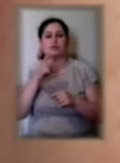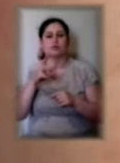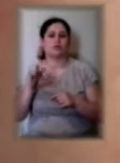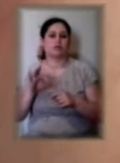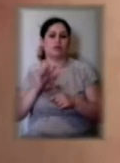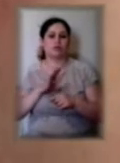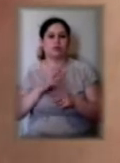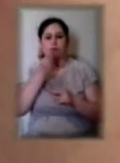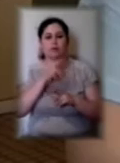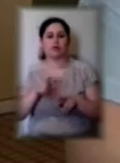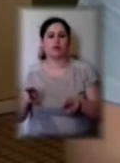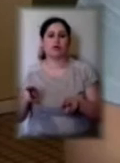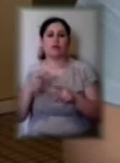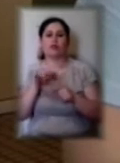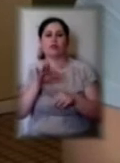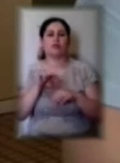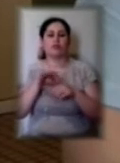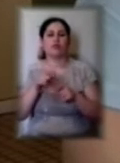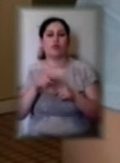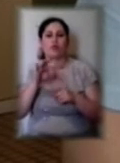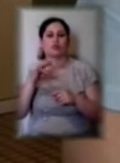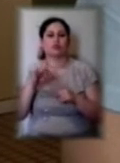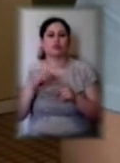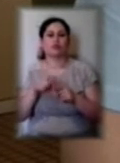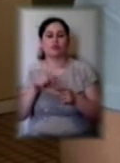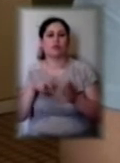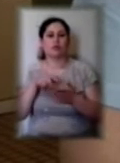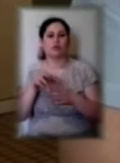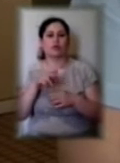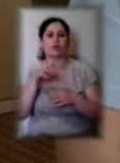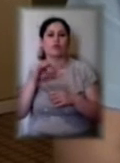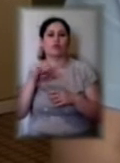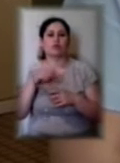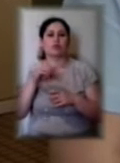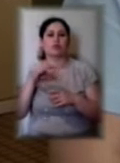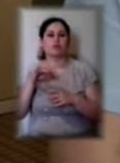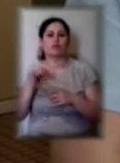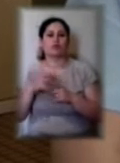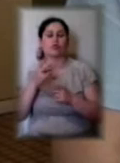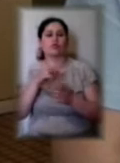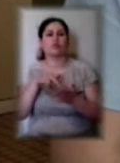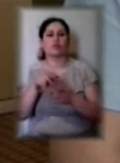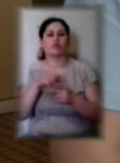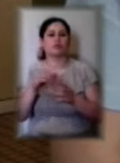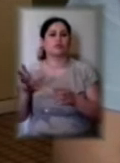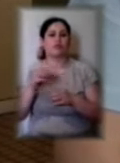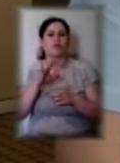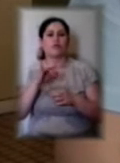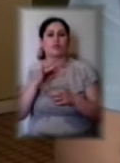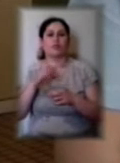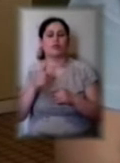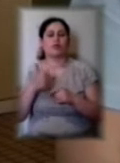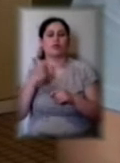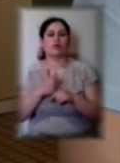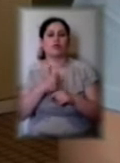Вона повинна проходити очно, вона повинна проходити в пунктах тестування, вона повинна проходити з усіма вимогами головного санітарного